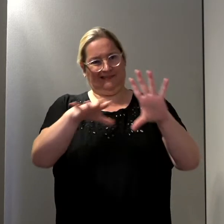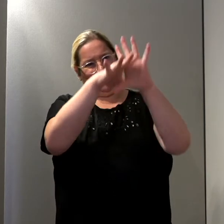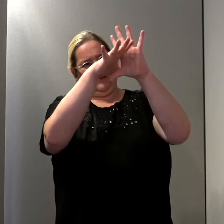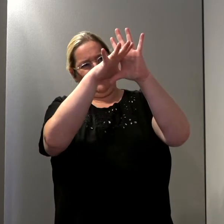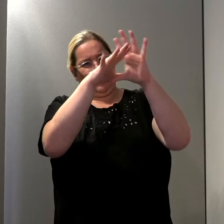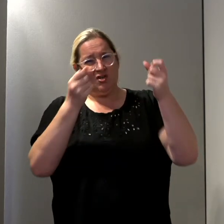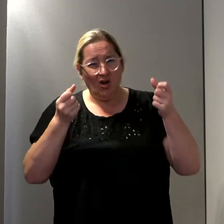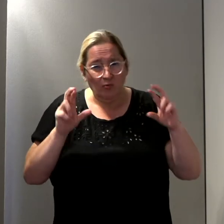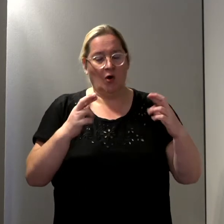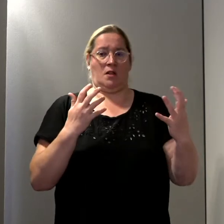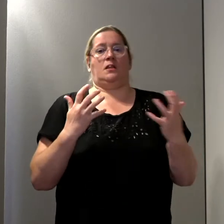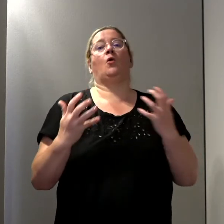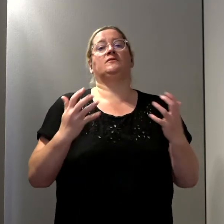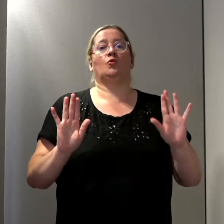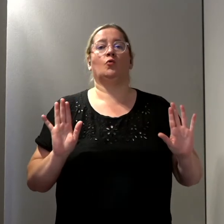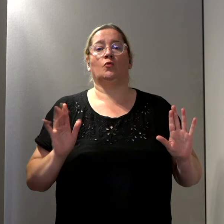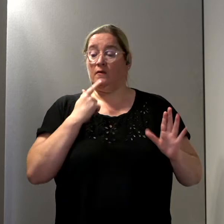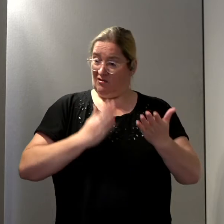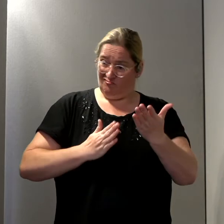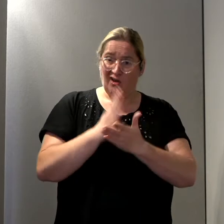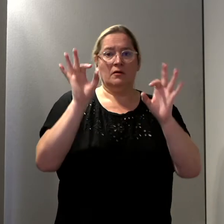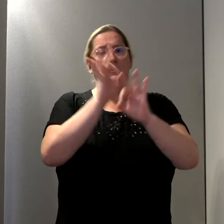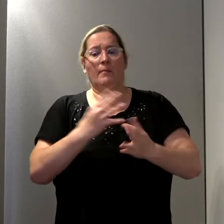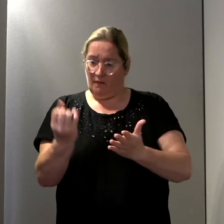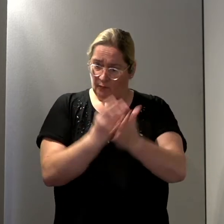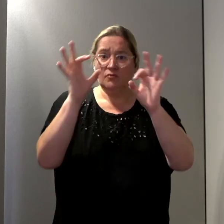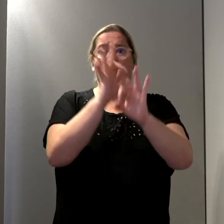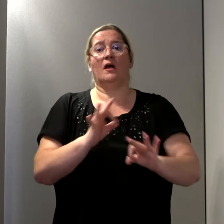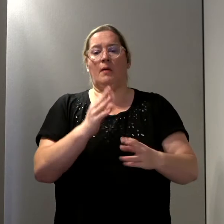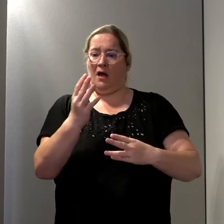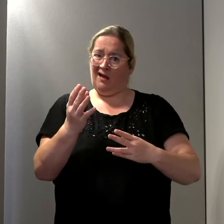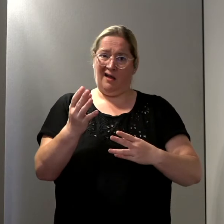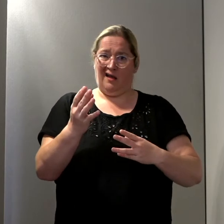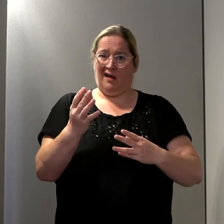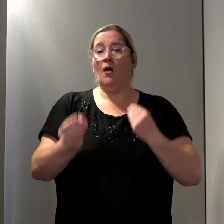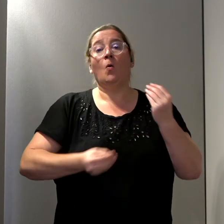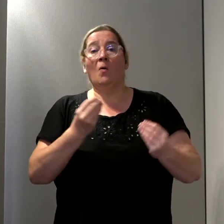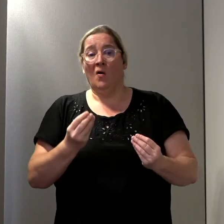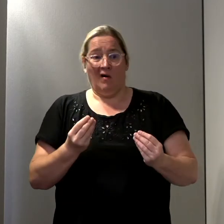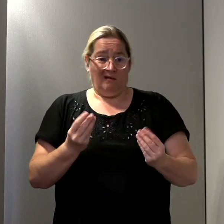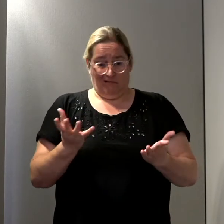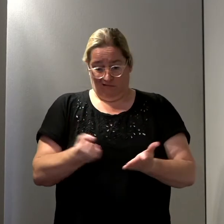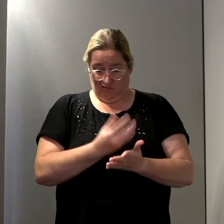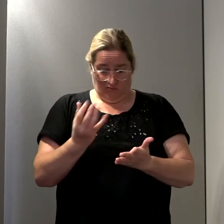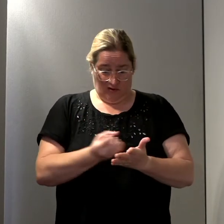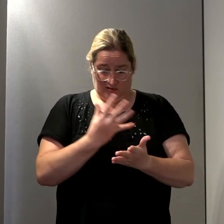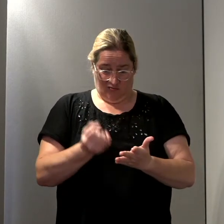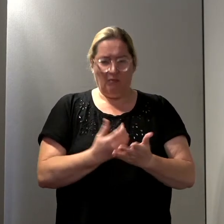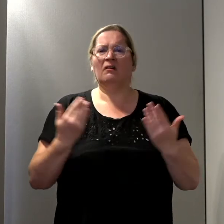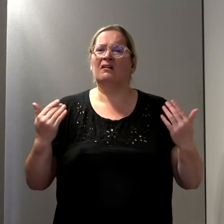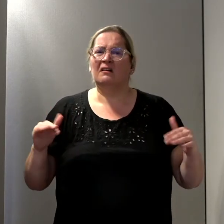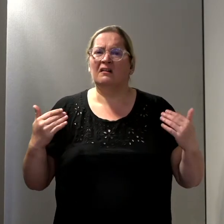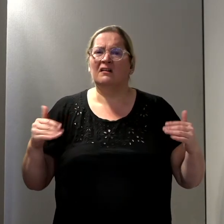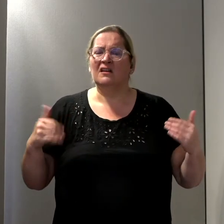est-elle purement décorative, ne transmettant aucune information ou uniquement des informations qui sont